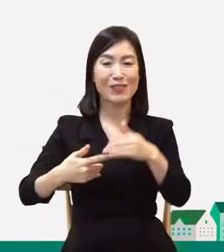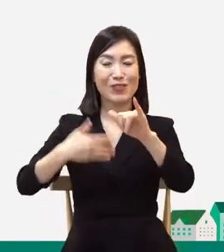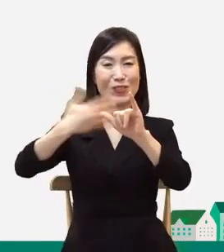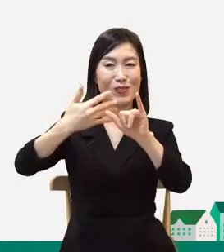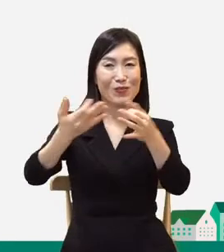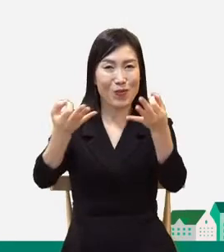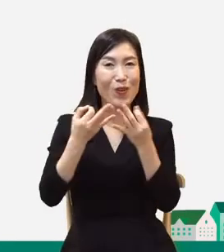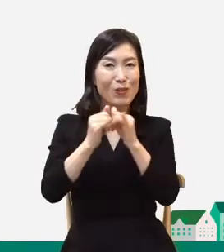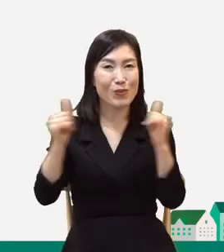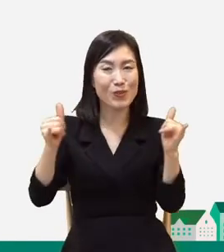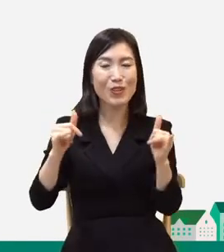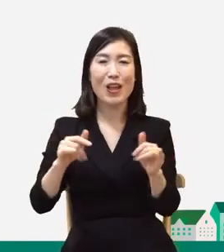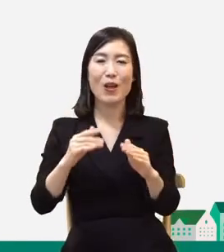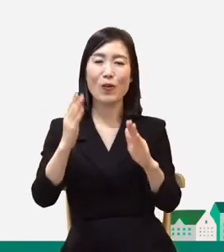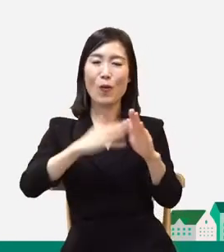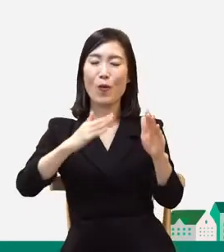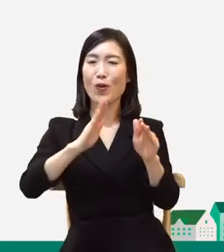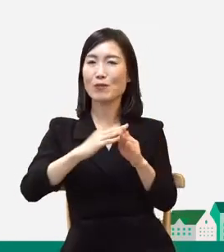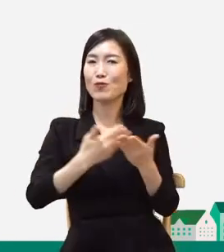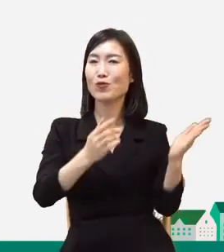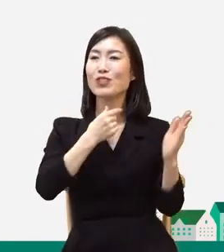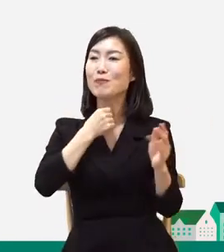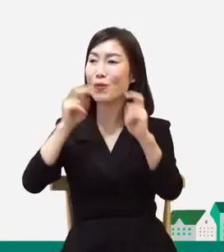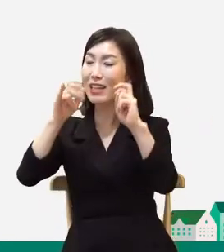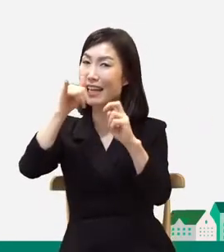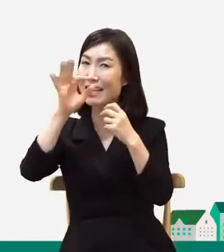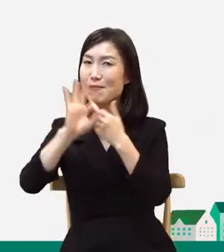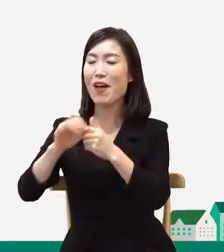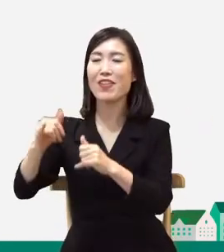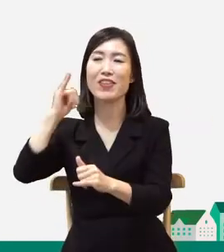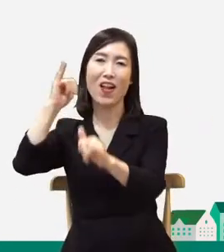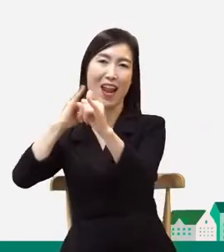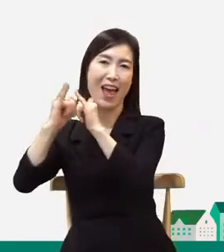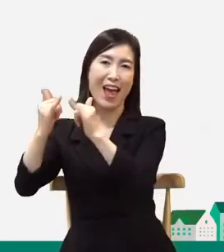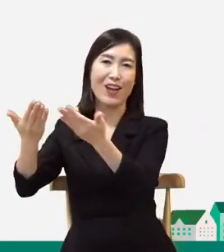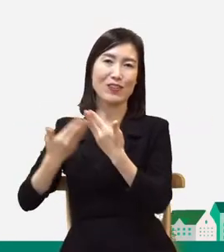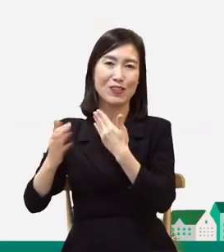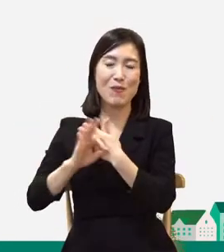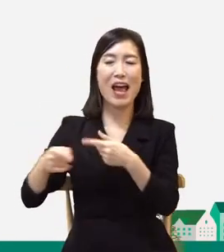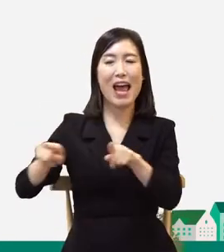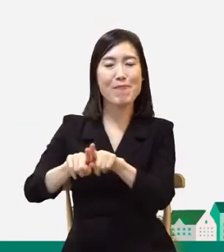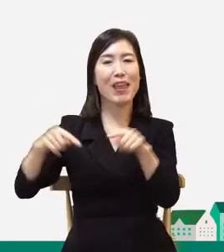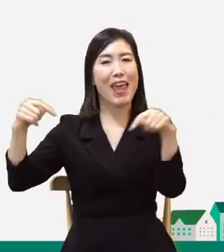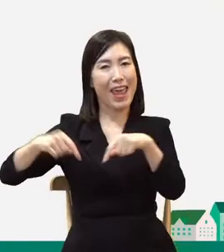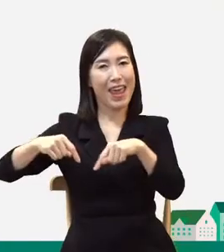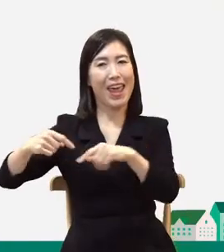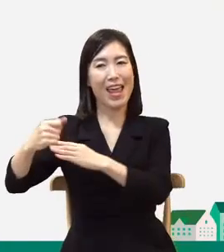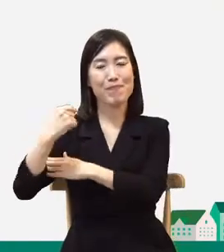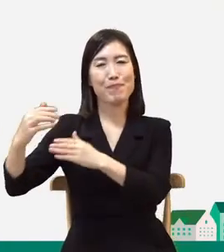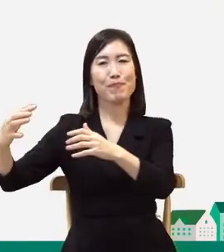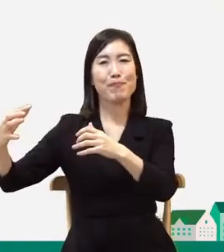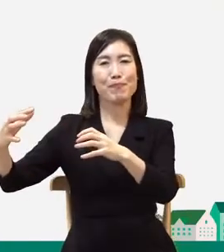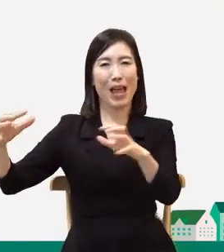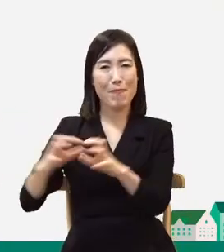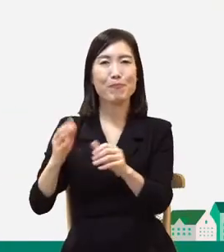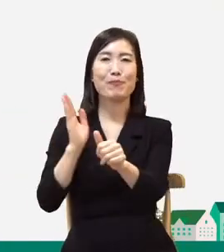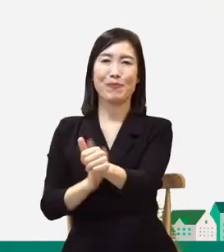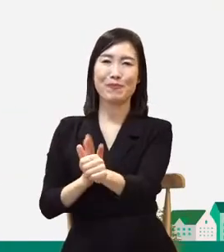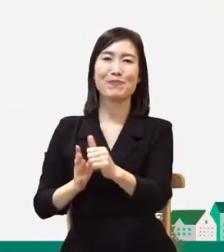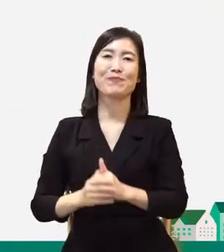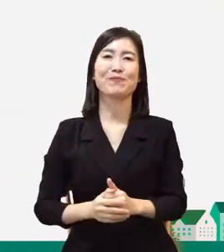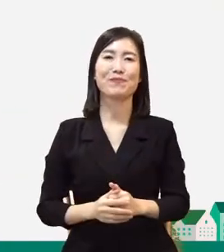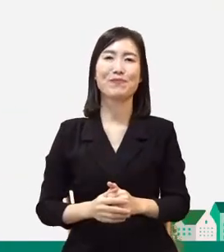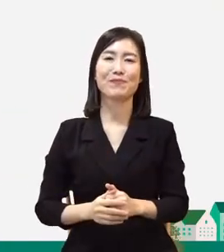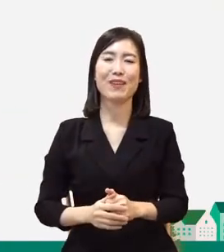연락 주시면 같이 최선을 다해서 좀 모델을 만들어 보는 데 있어서 네, 할 수 있는 역량을 다해 보도록 하겠습니다. 네,